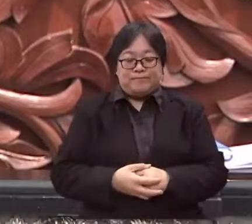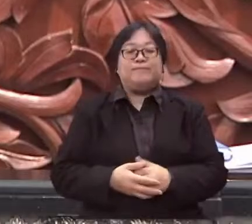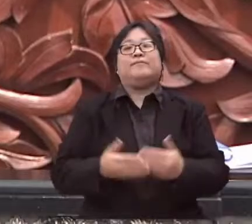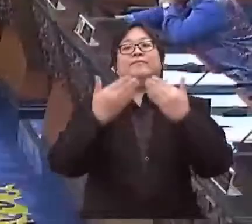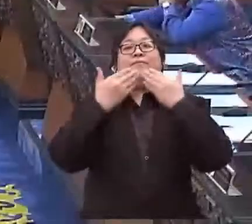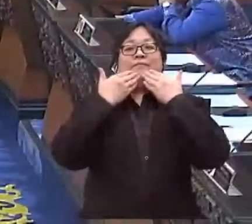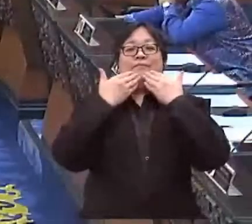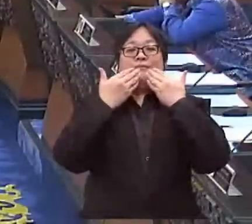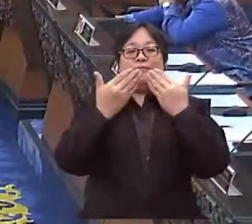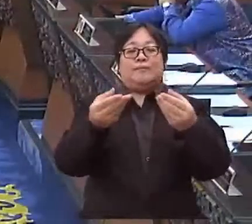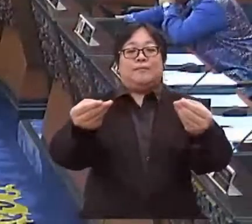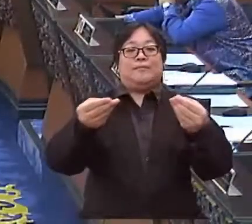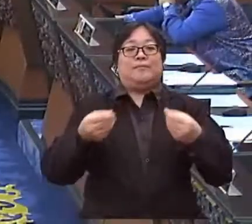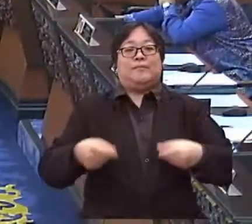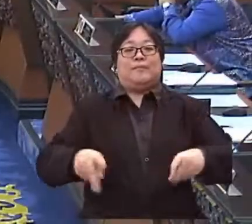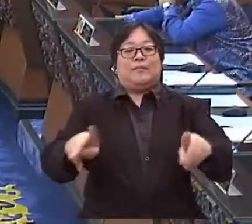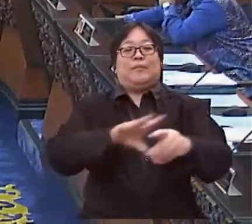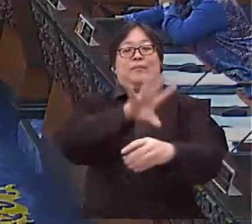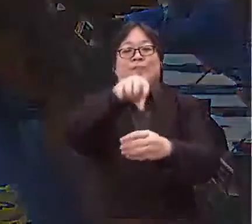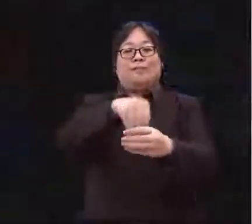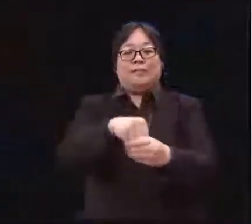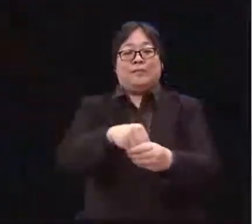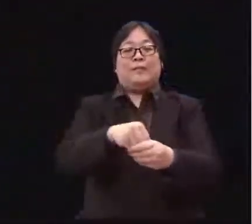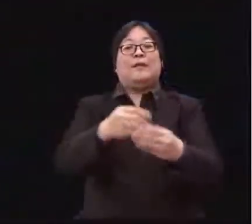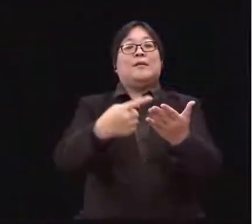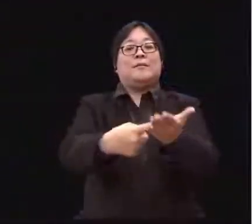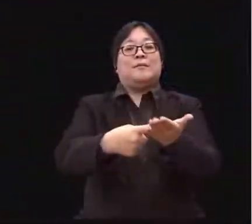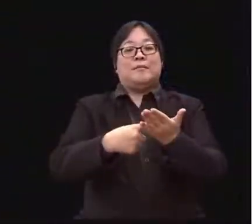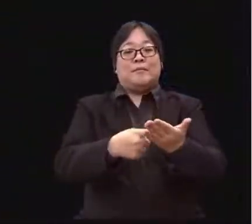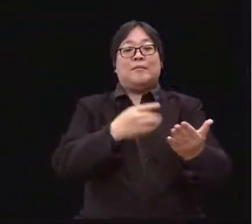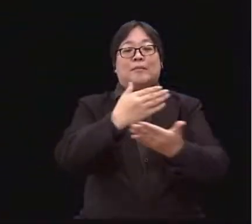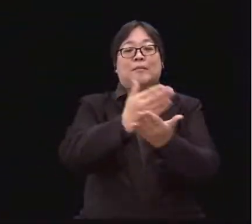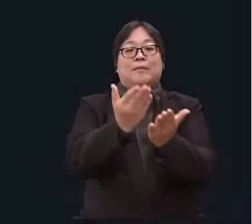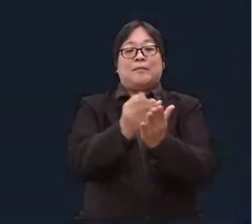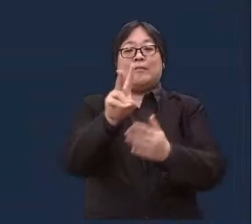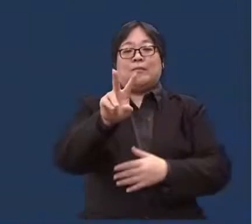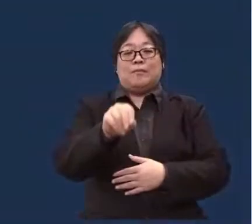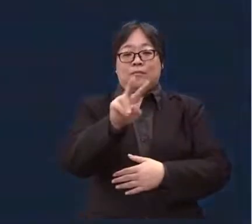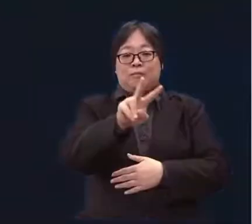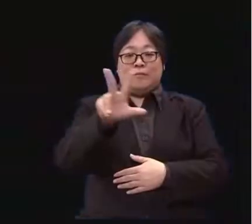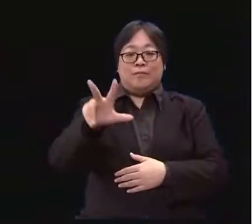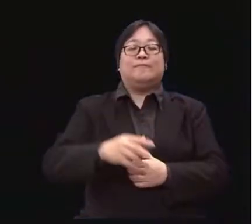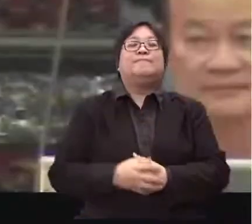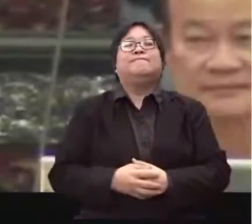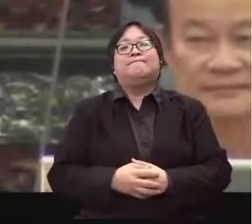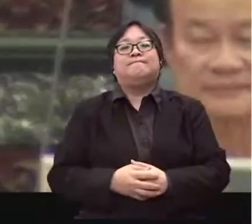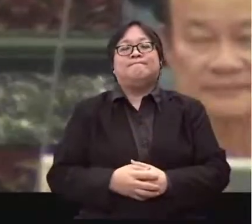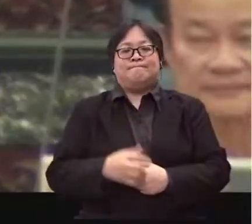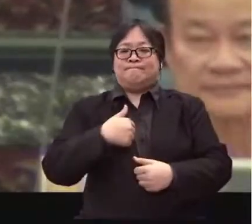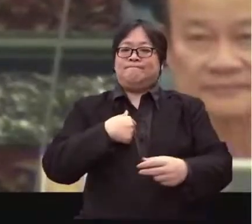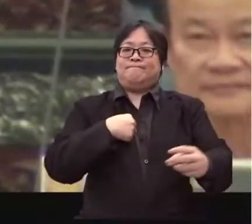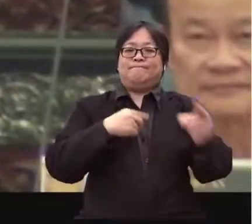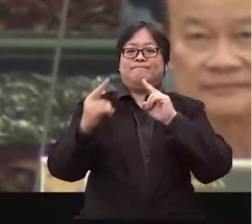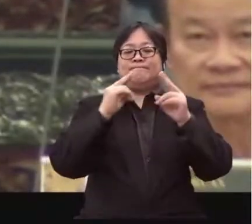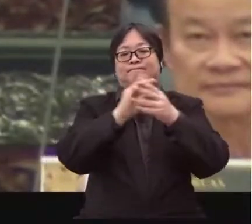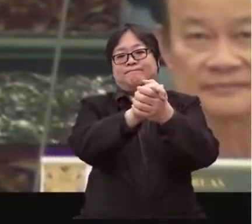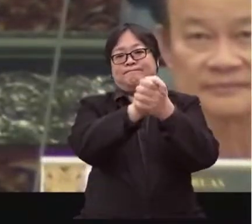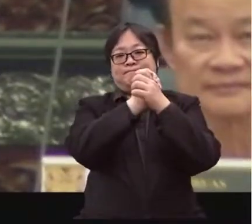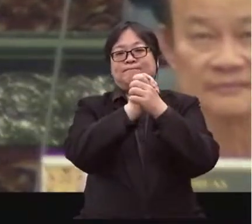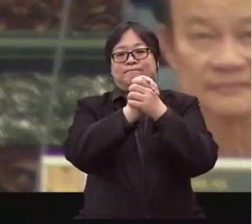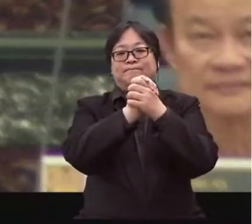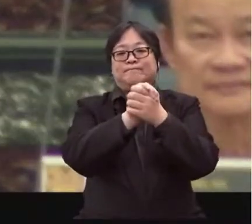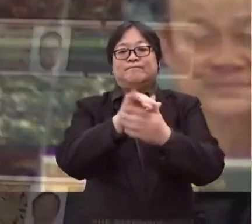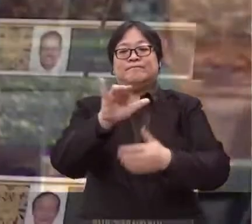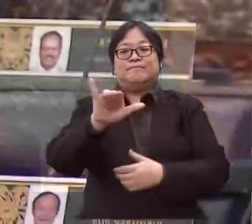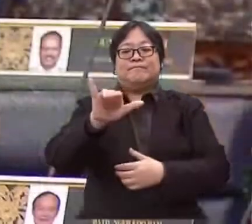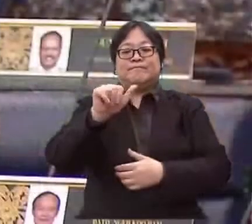kasih atas peluang untuk saya ambil bahagia dalam pembahasan belanjaan 20-23 saya ingin ucapkan Tania kepada yang